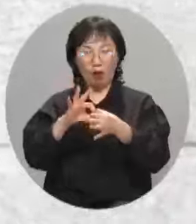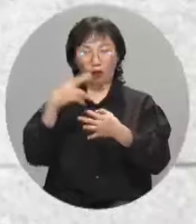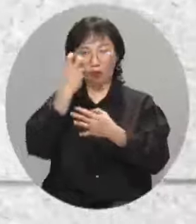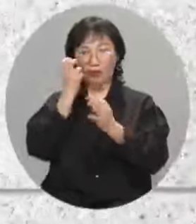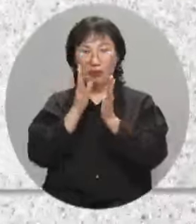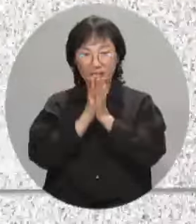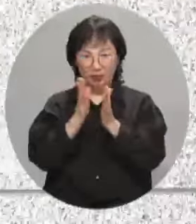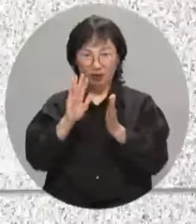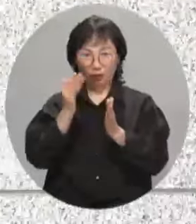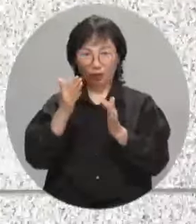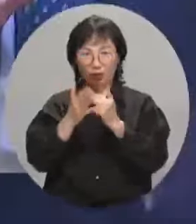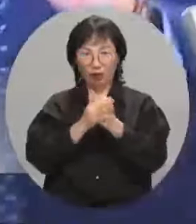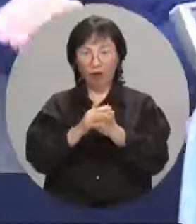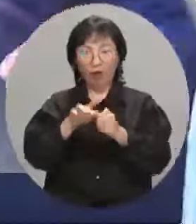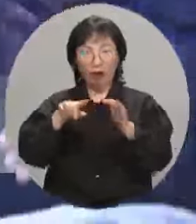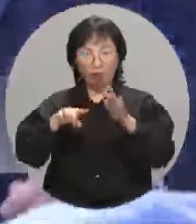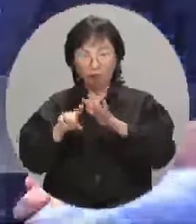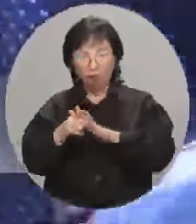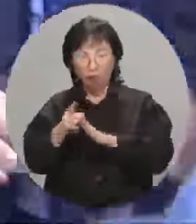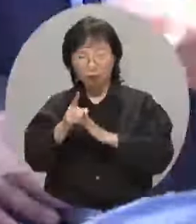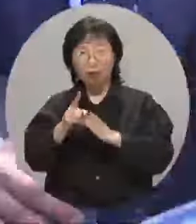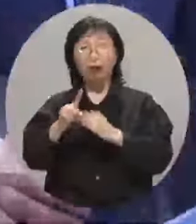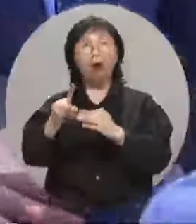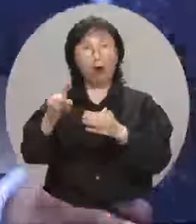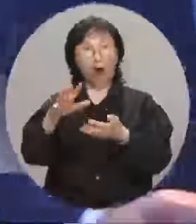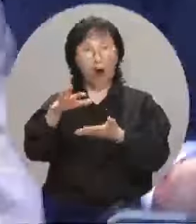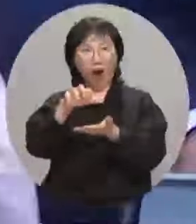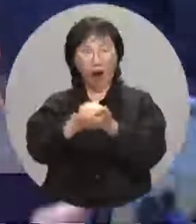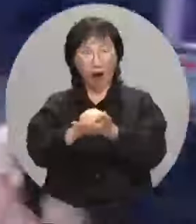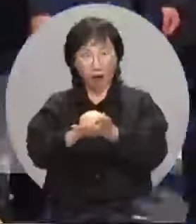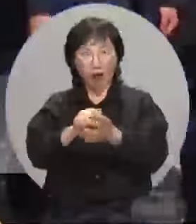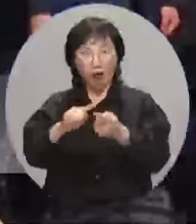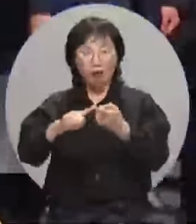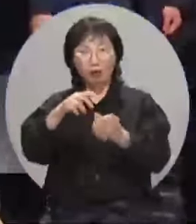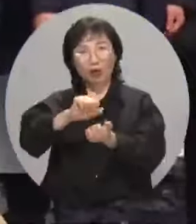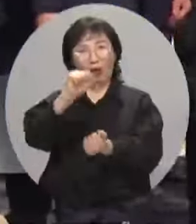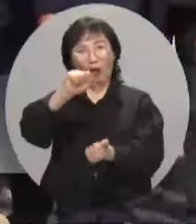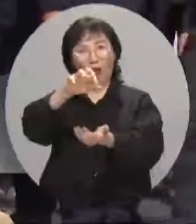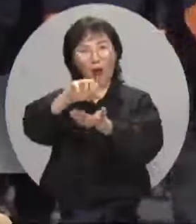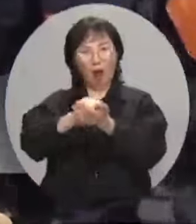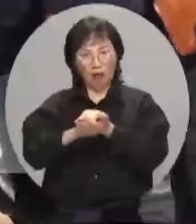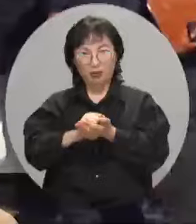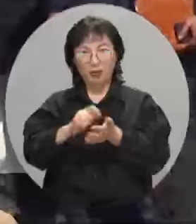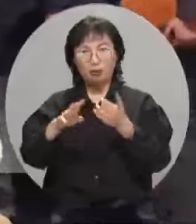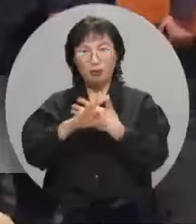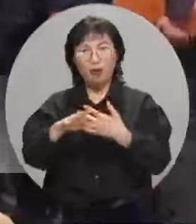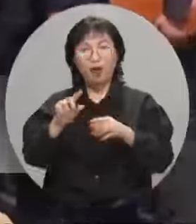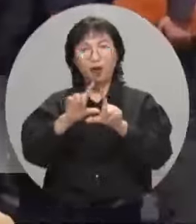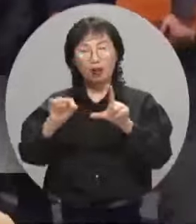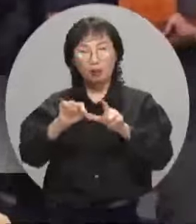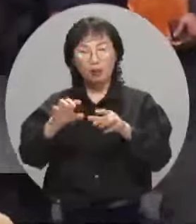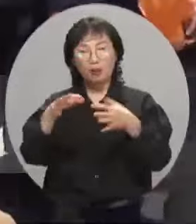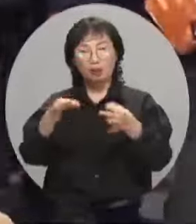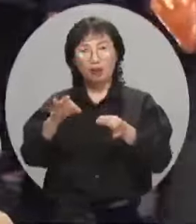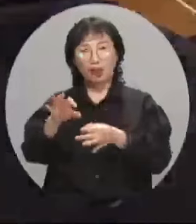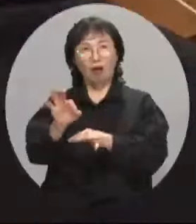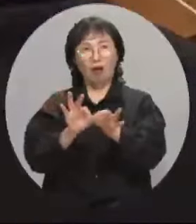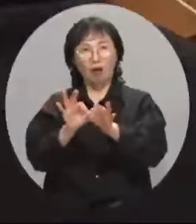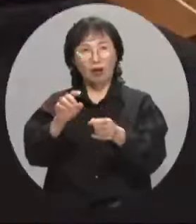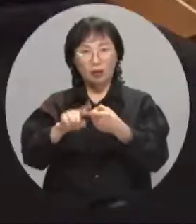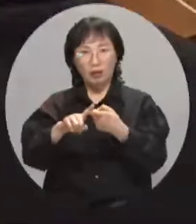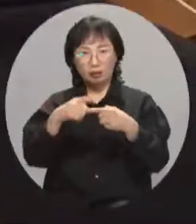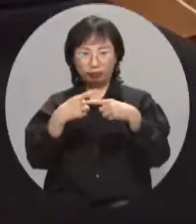법원에서 계좌 추적용 압수수색 영장을 발부받아 두 사람 명의로 개설된 일부 금융 거래 내역에 대한 분석을 진행하고